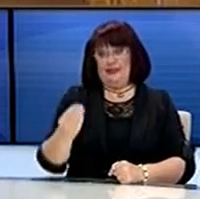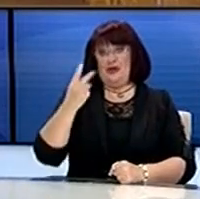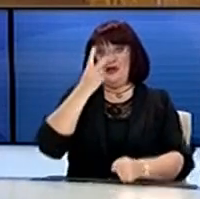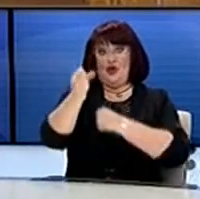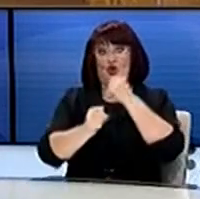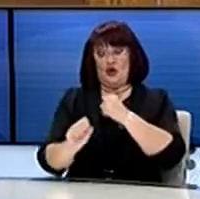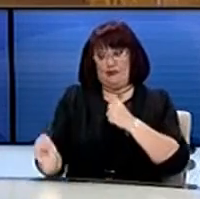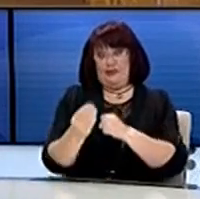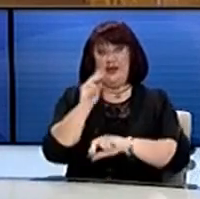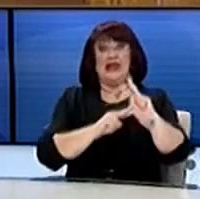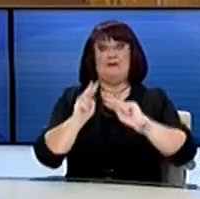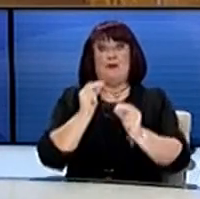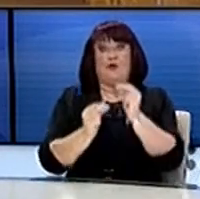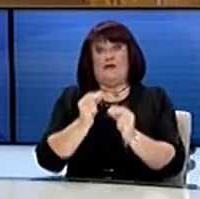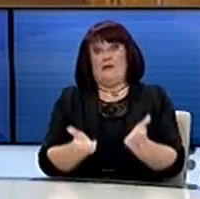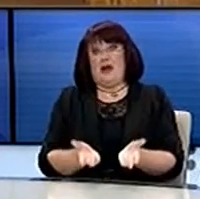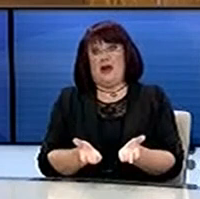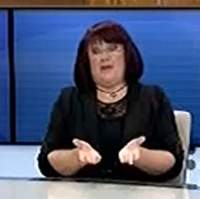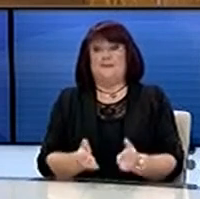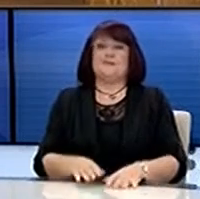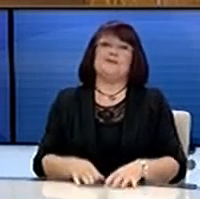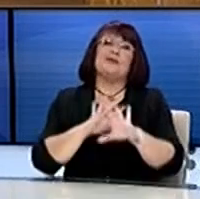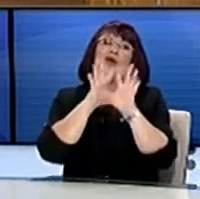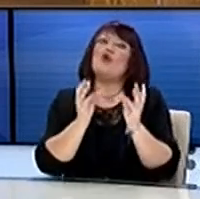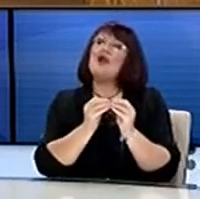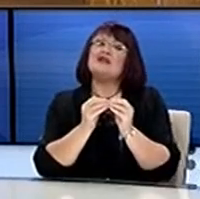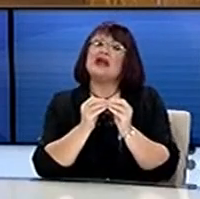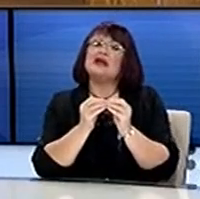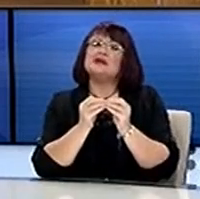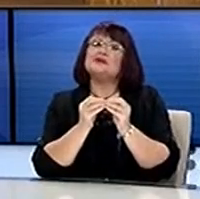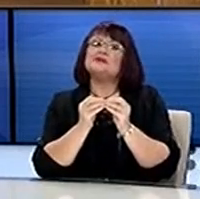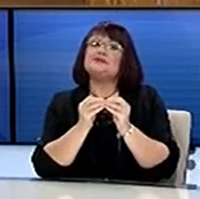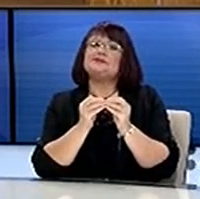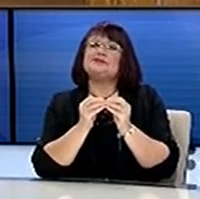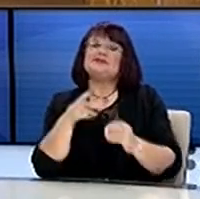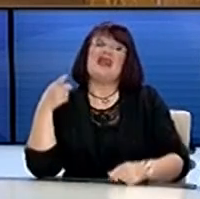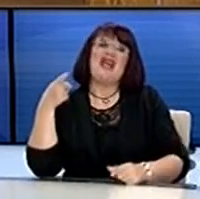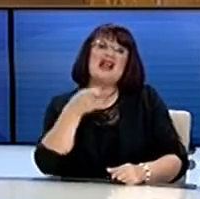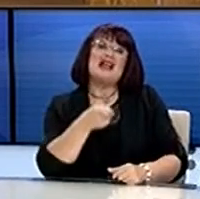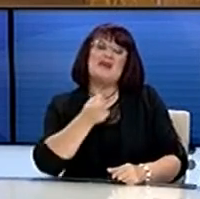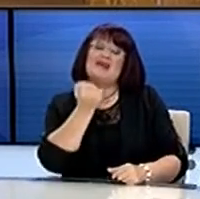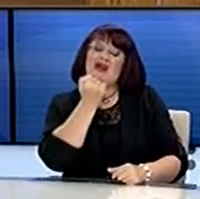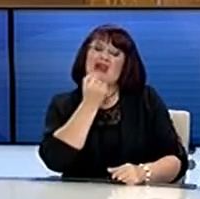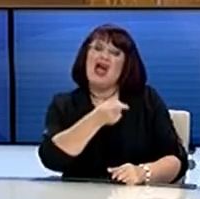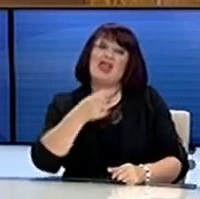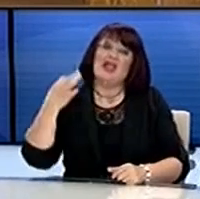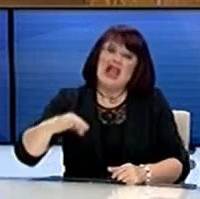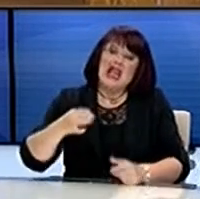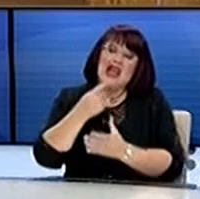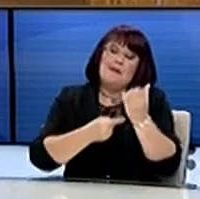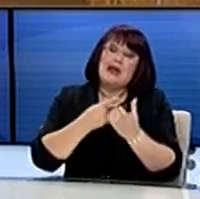2 χρόνια που εσείς κυβερνάτε. Όλα αυτά όμως, οι εγκληματικές επιλογές, τα λάθη, οι παραλήψεις